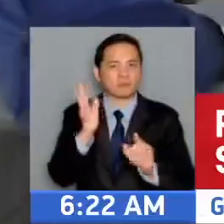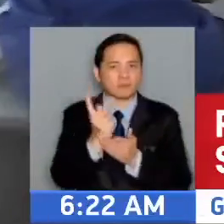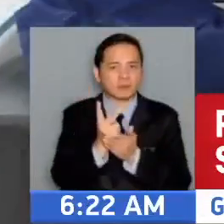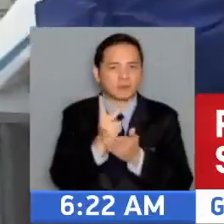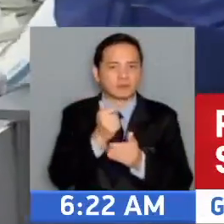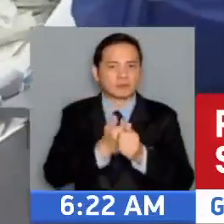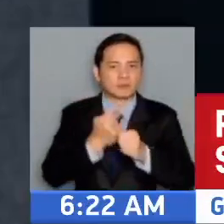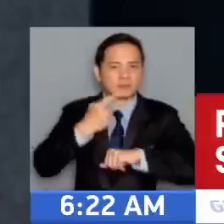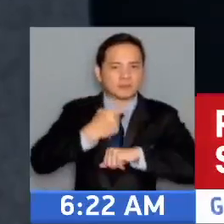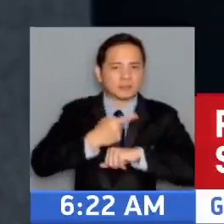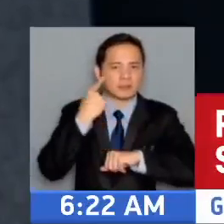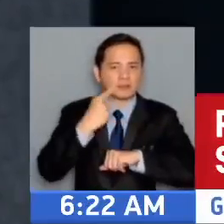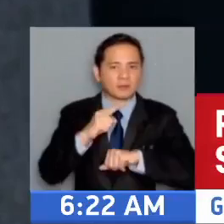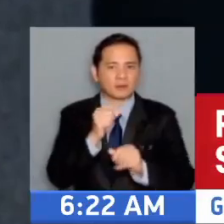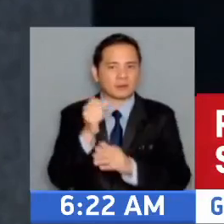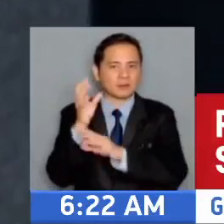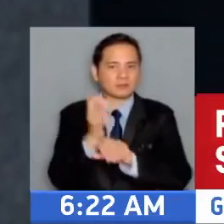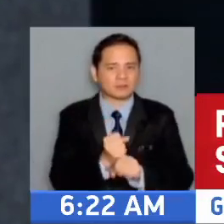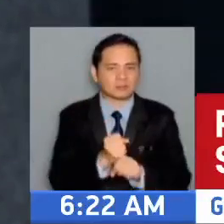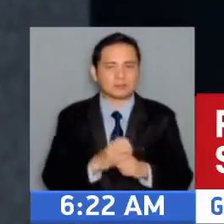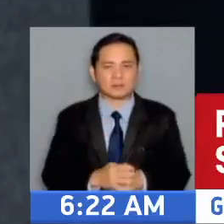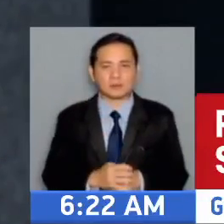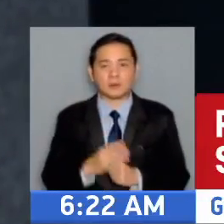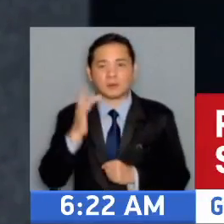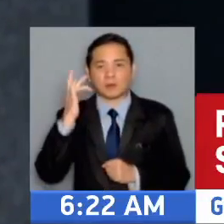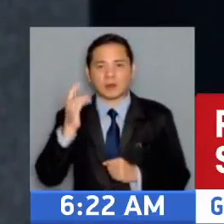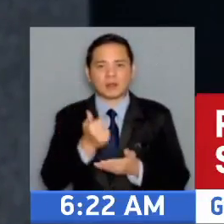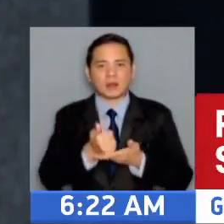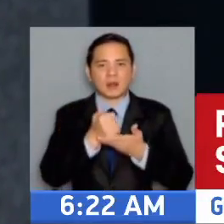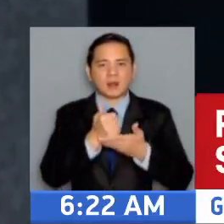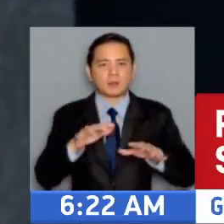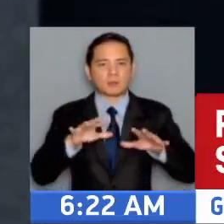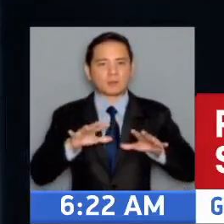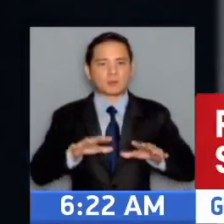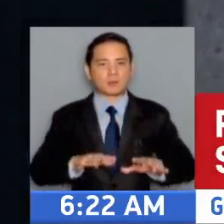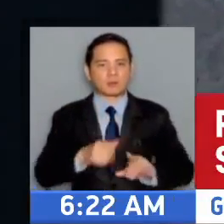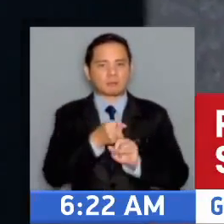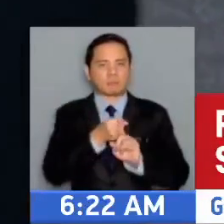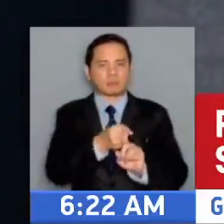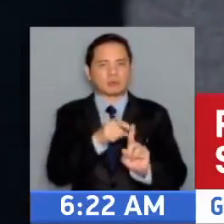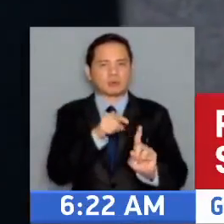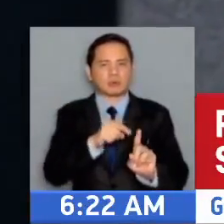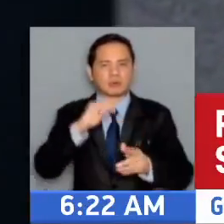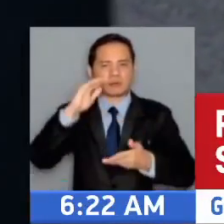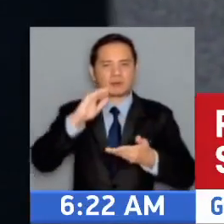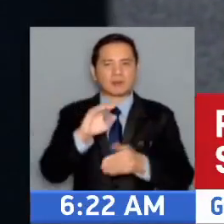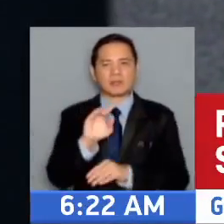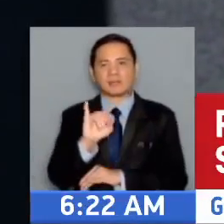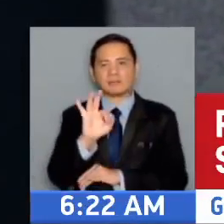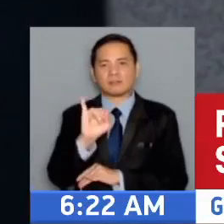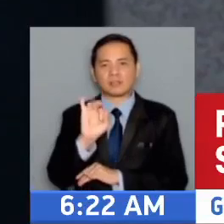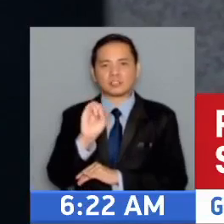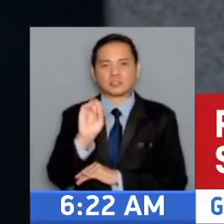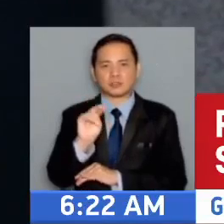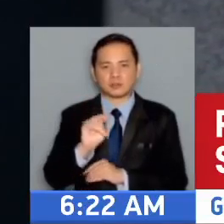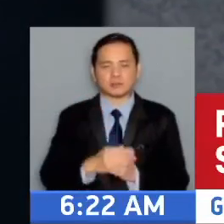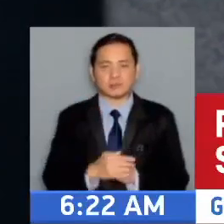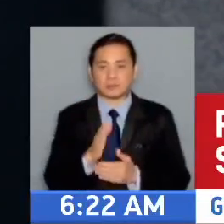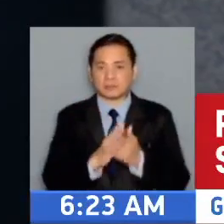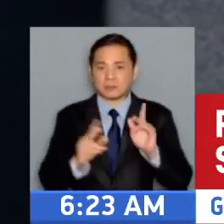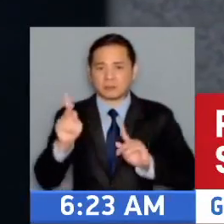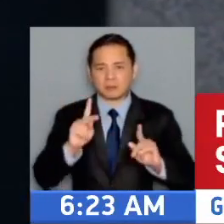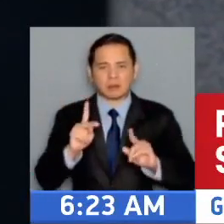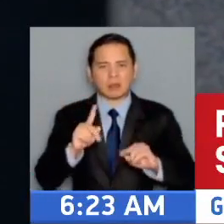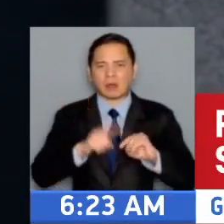Ito'y para maibsan daw ang epekto ng inflation. Para kay Zubiri, may tuturing na problema kung hindi na kayang bilhin ng mga manggagawa ang